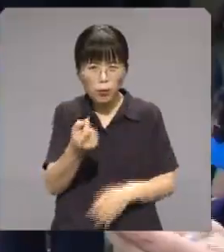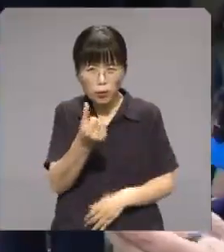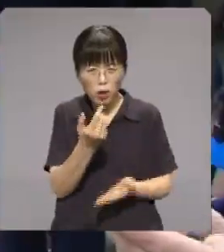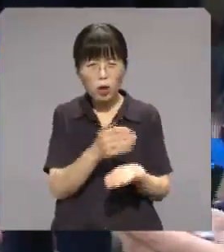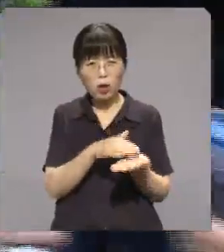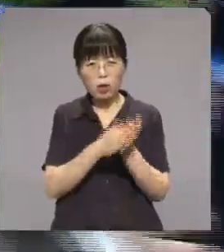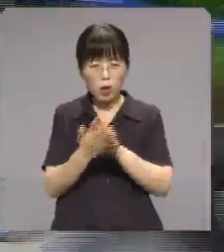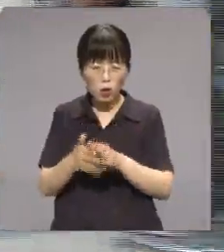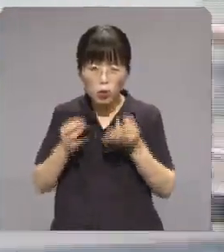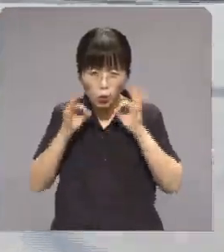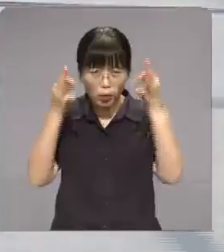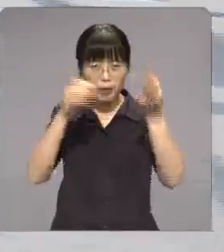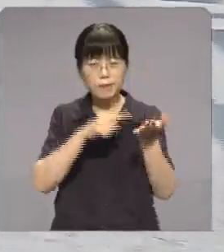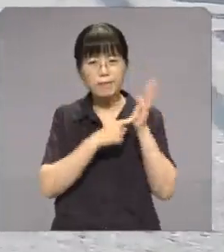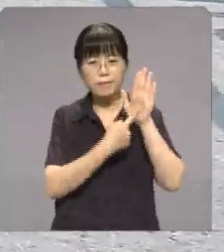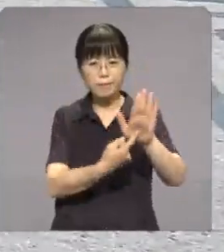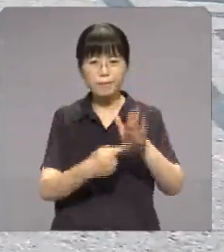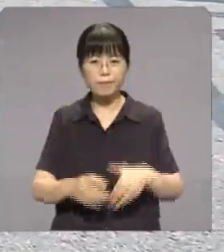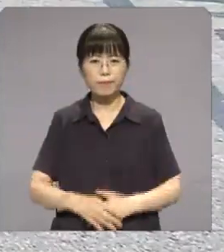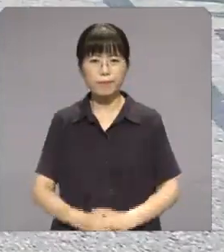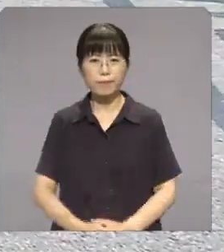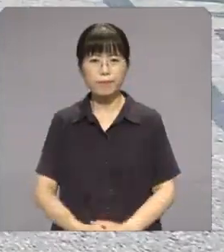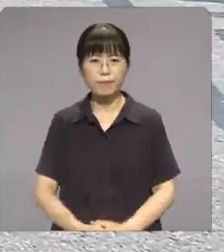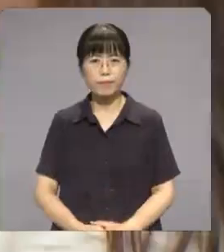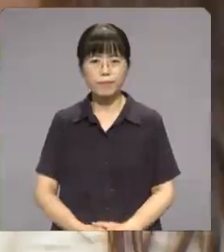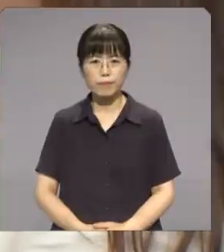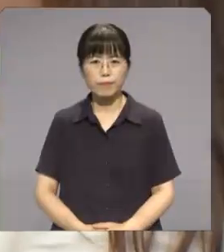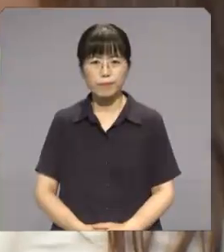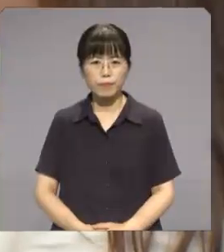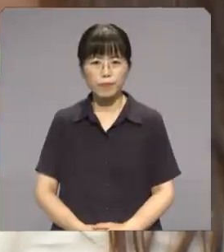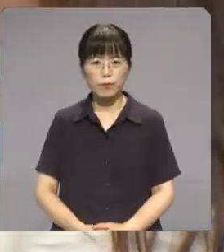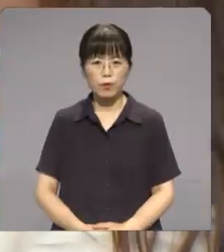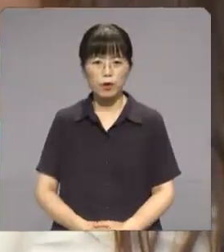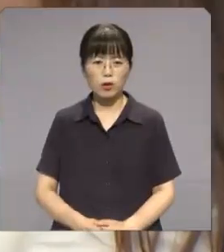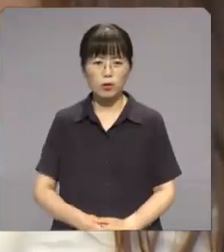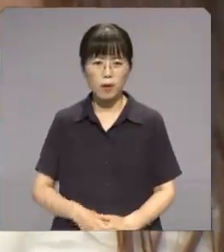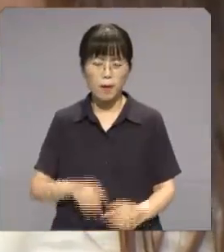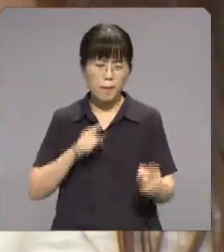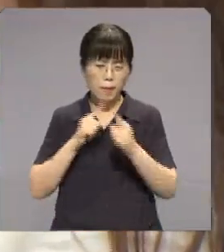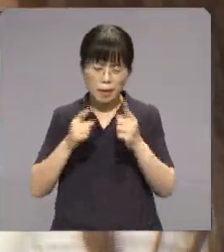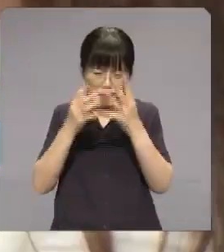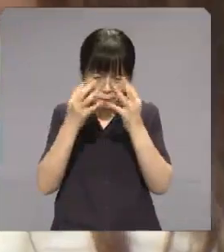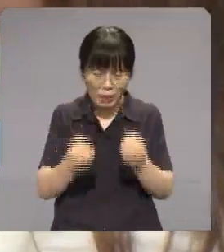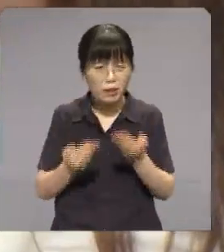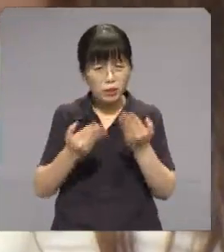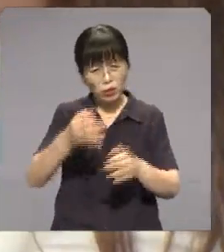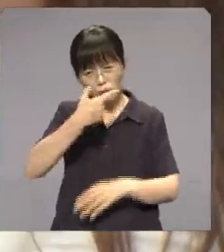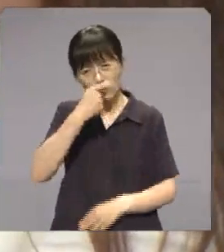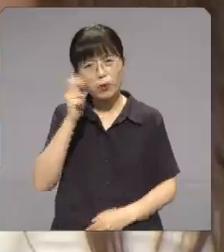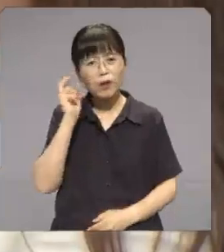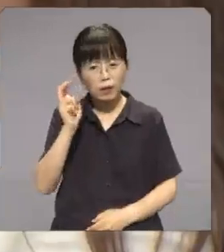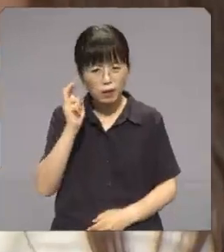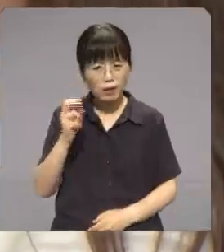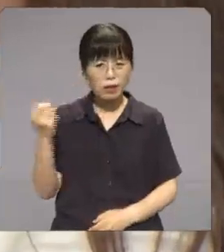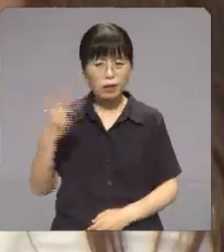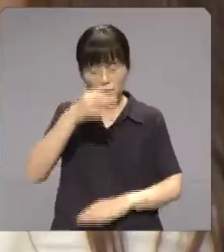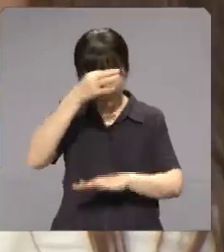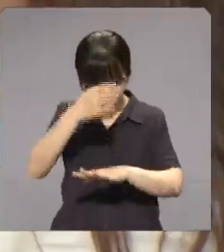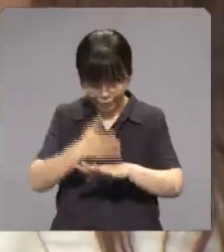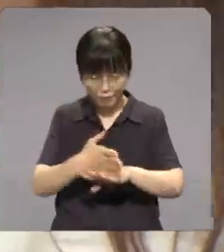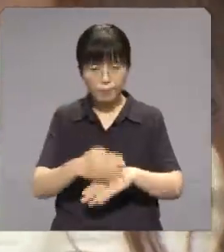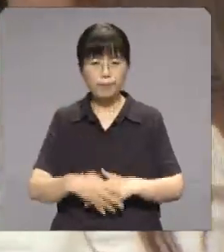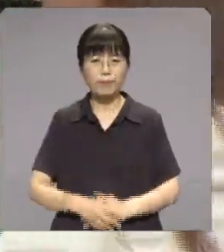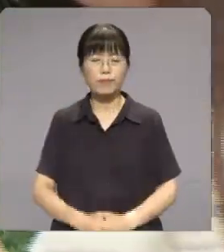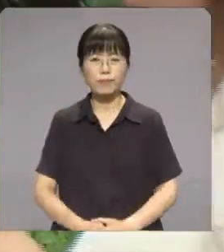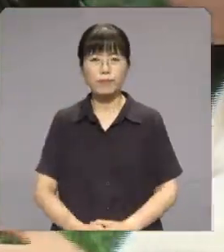최소화하도록 진심을 다하겠다고 밝혔습니다. 수백 번 말씀드려도 부족할 것 같고요. 다시 한번 사죄드립니다.